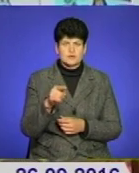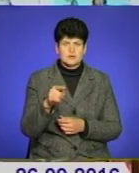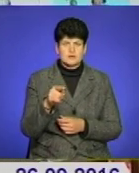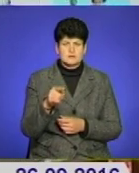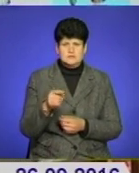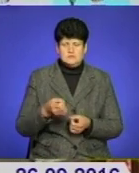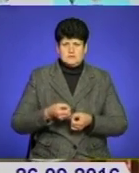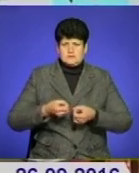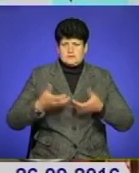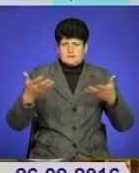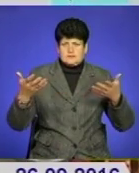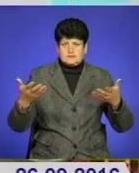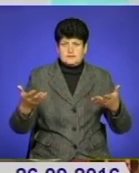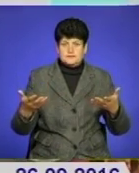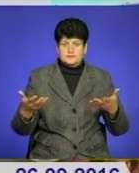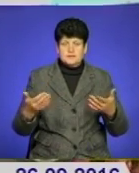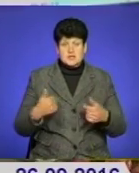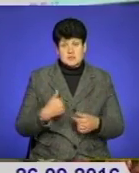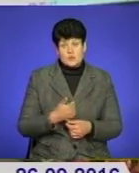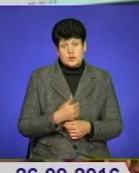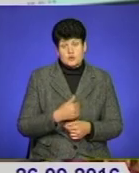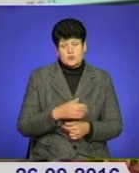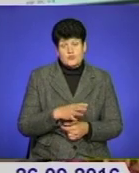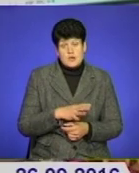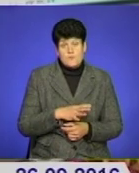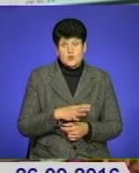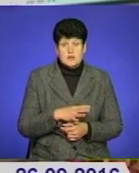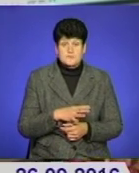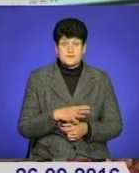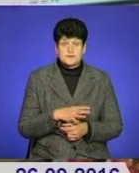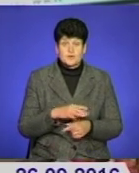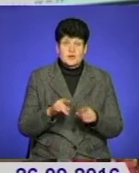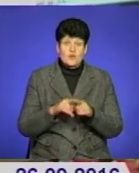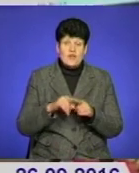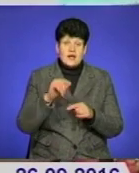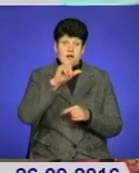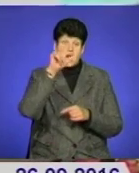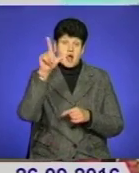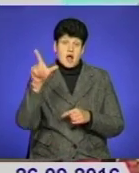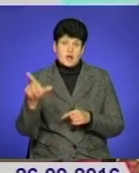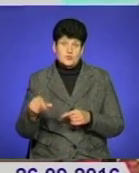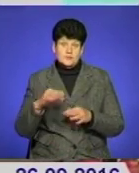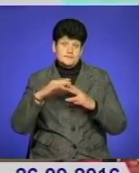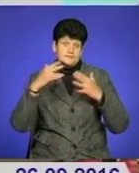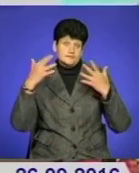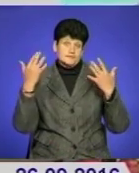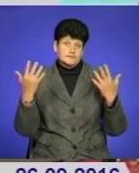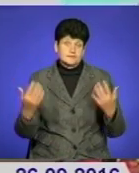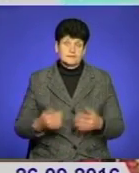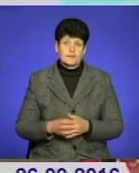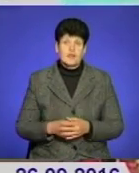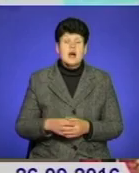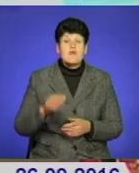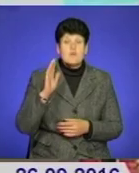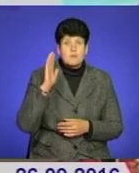отака яскрава вийшла? Бо я захотіла, щоб вона була як райдуга. Як райдуга, так? Так. А в